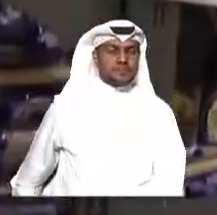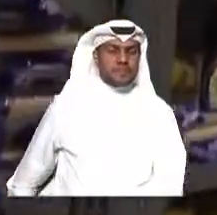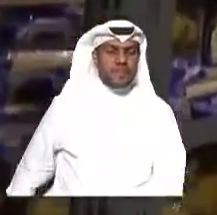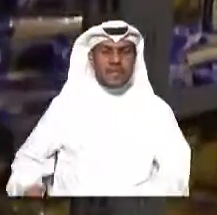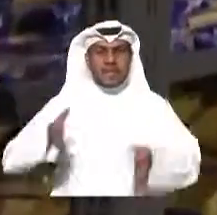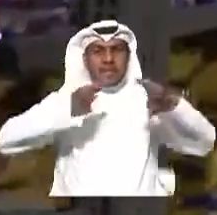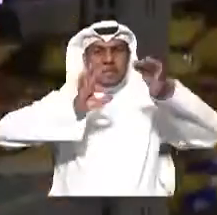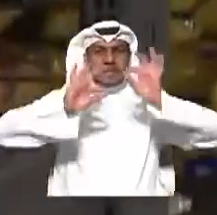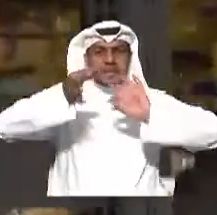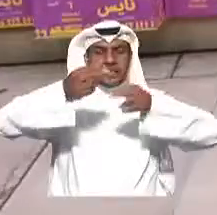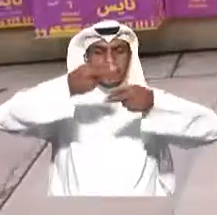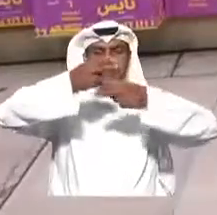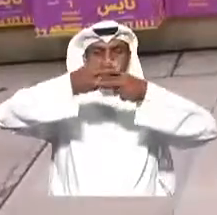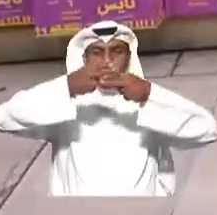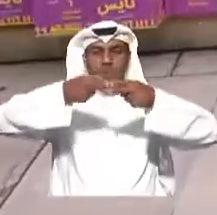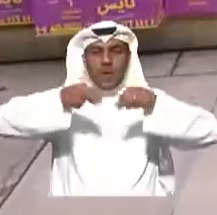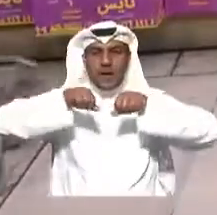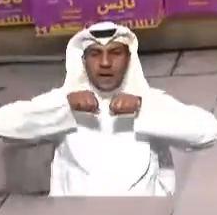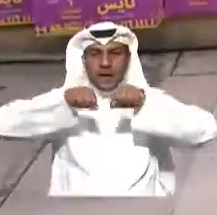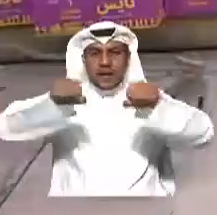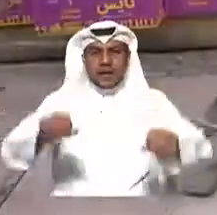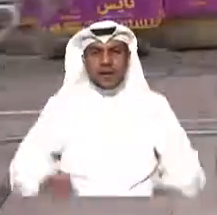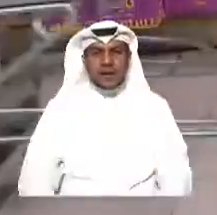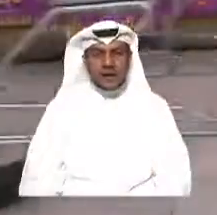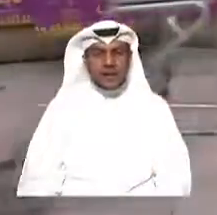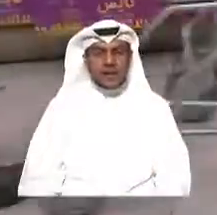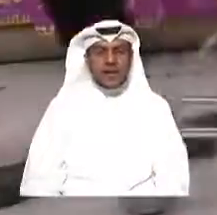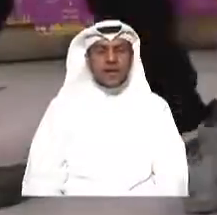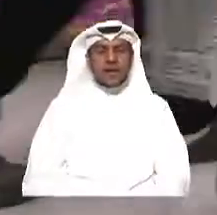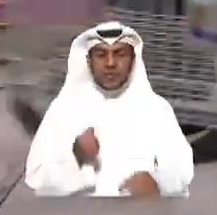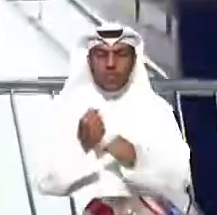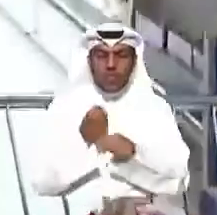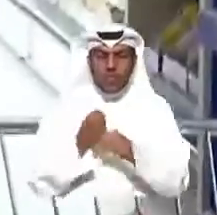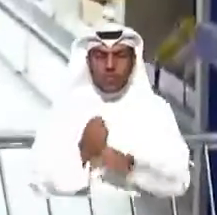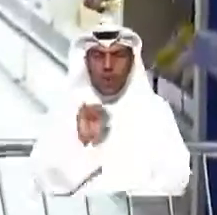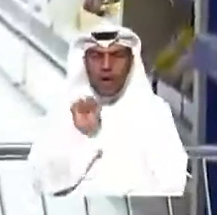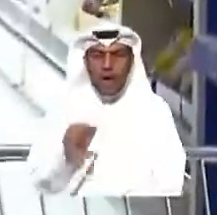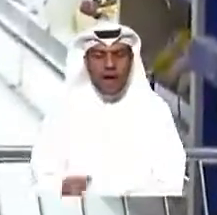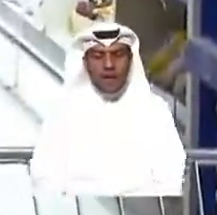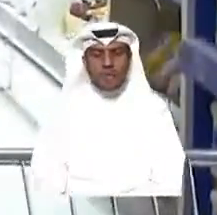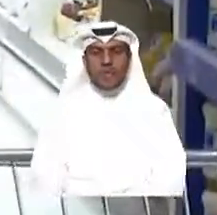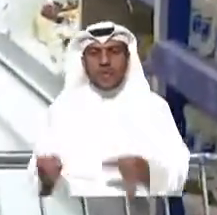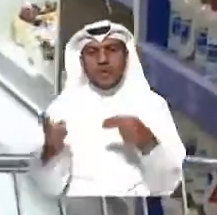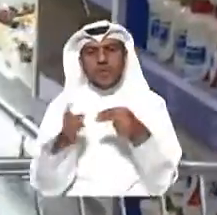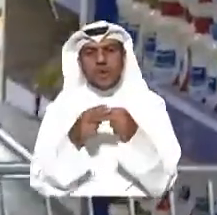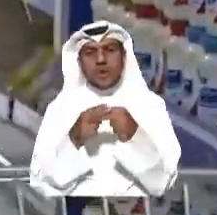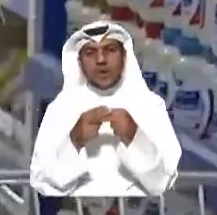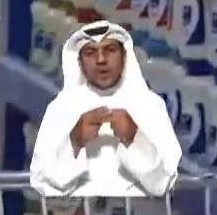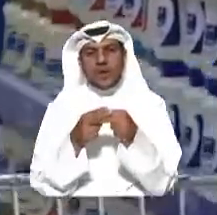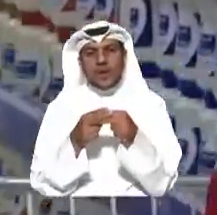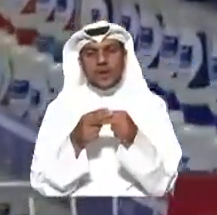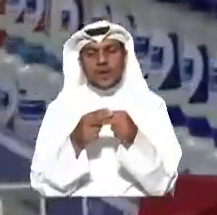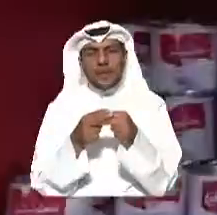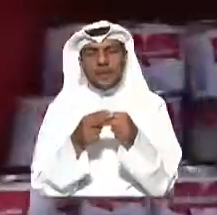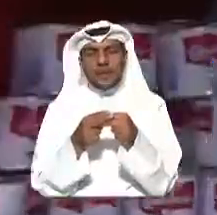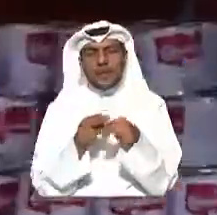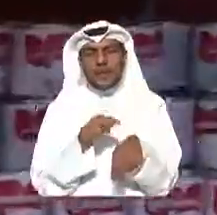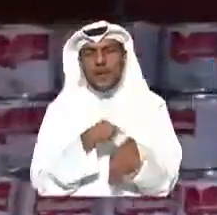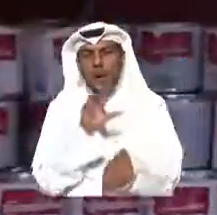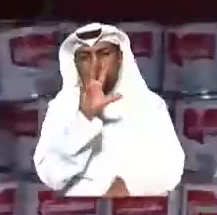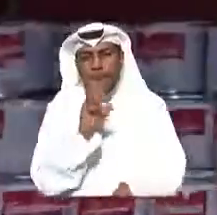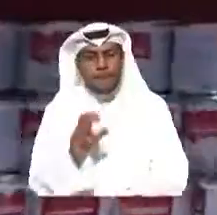الجمعيات التعاونية تواكب الحظر الجزئي وانعكاسات الجائحة الصحية على البلاد، وتستعد لشهر